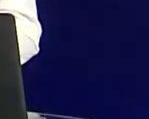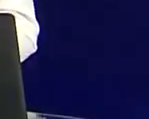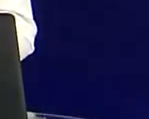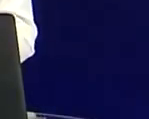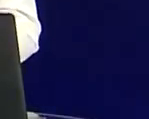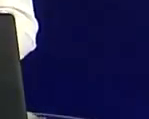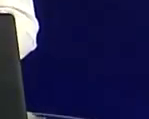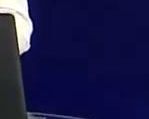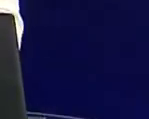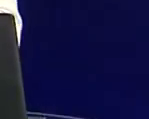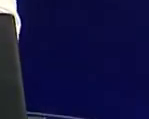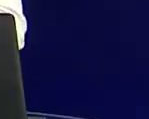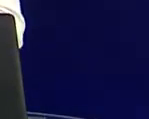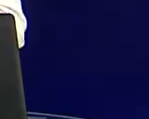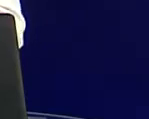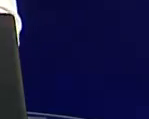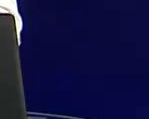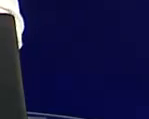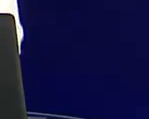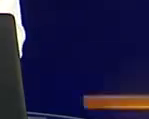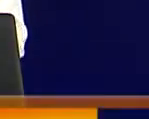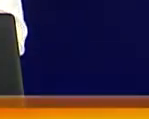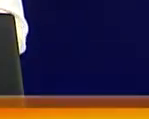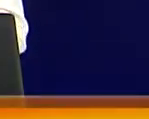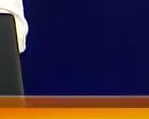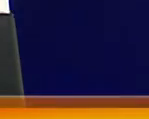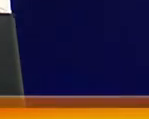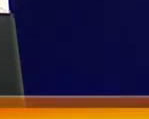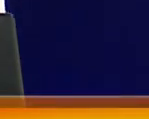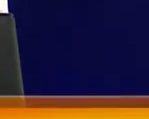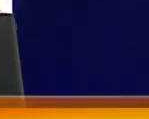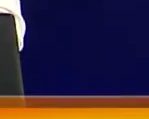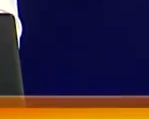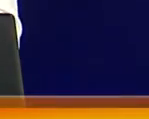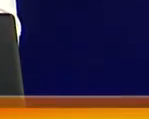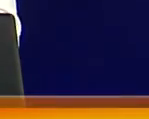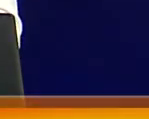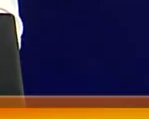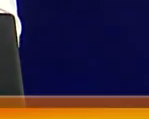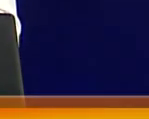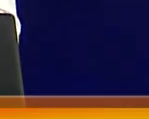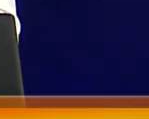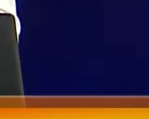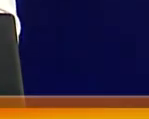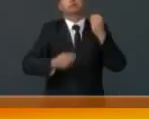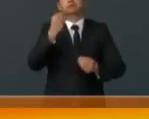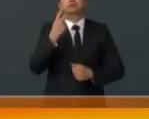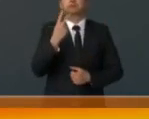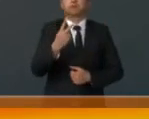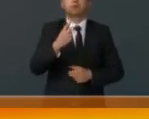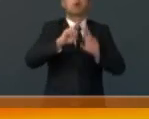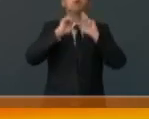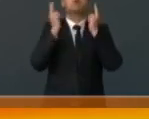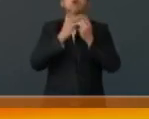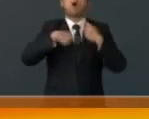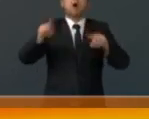toplantısında liderlik etti toplantı sonrasında açıklamalarda bulunan Erdoğan fırına bilirse mücadelede Temmuz ayı tedbirlerini açıkladı bu